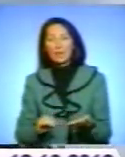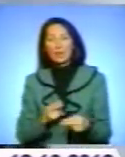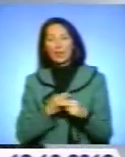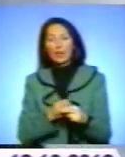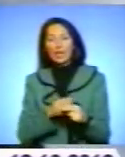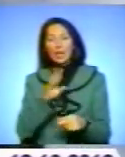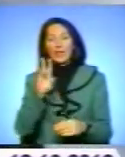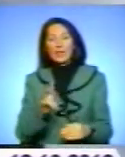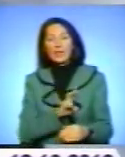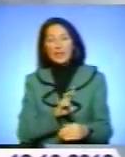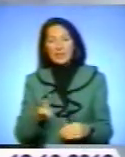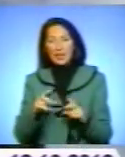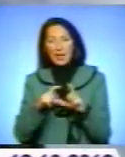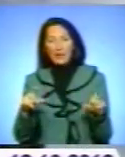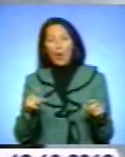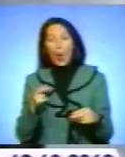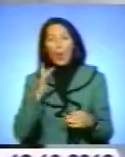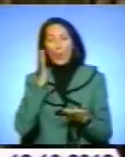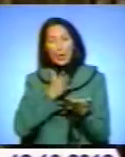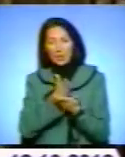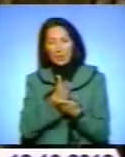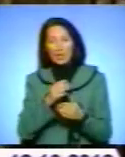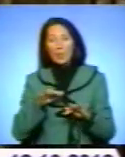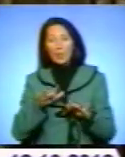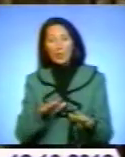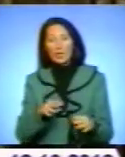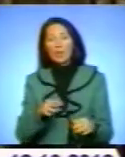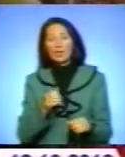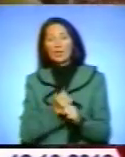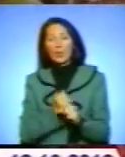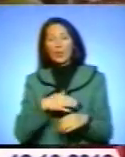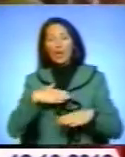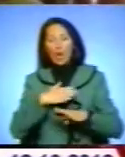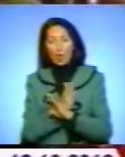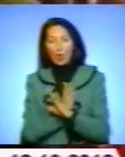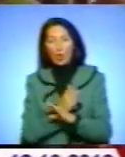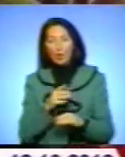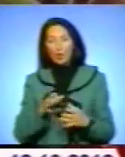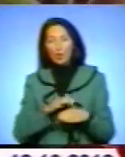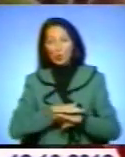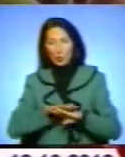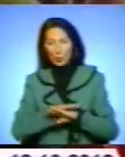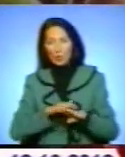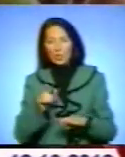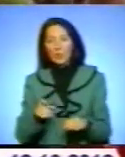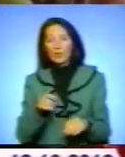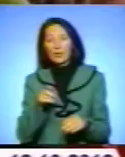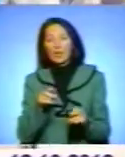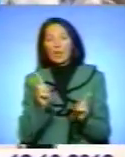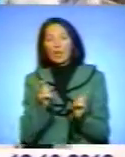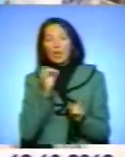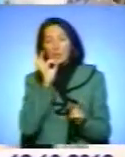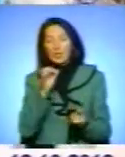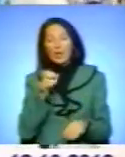Втручання церкви у політичний процес спричинить розкол суспільства, наголосив Віктор Янукович під час зустрічі з представниками різних